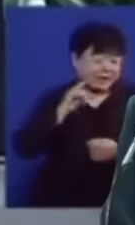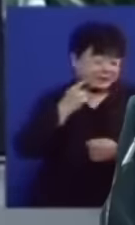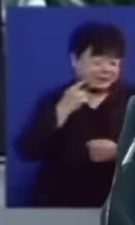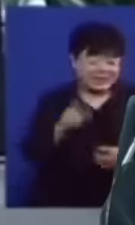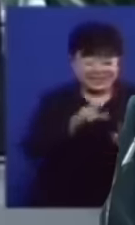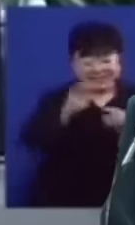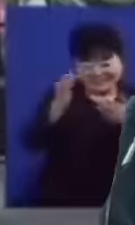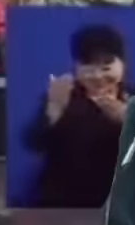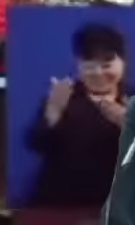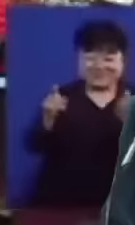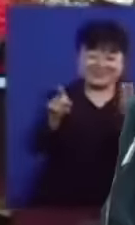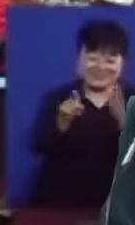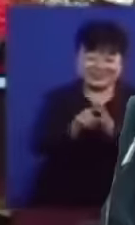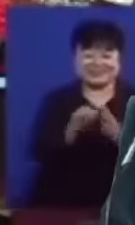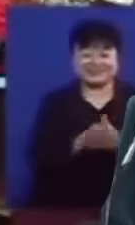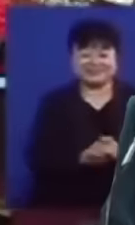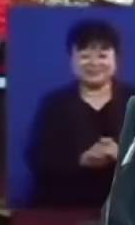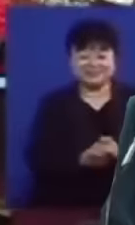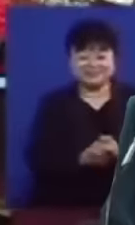살 것입니다.